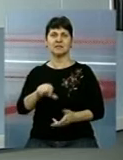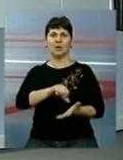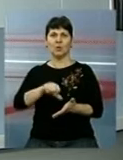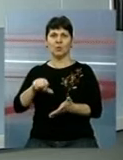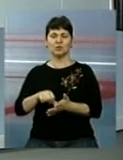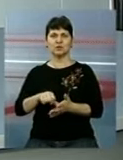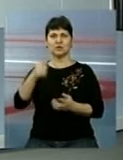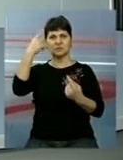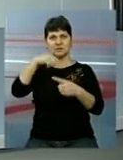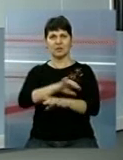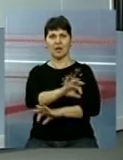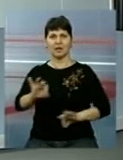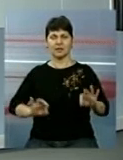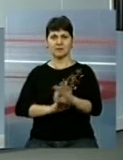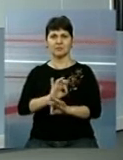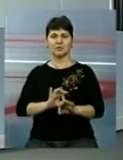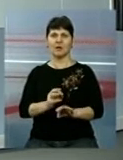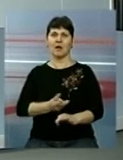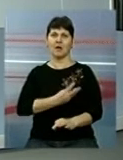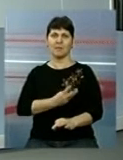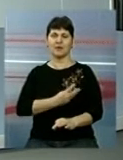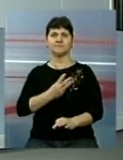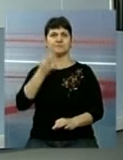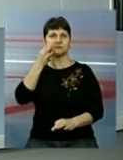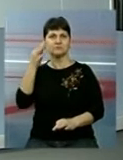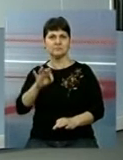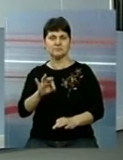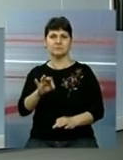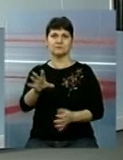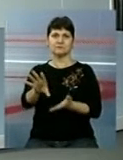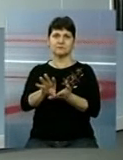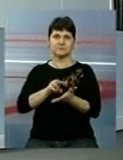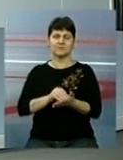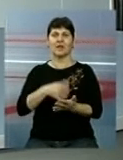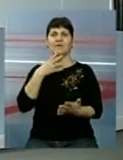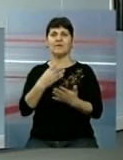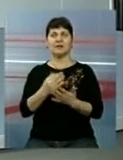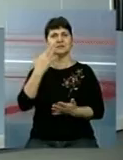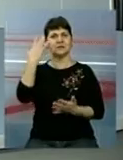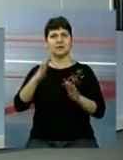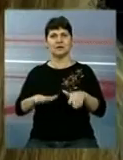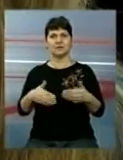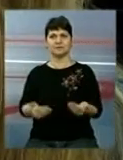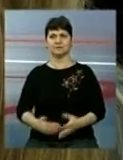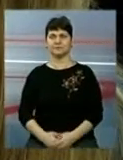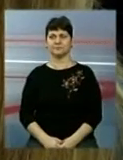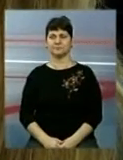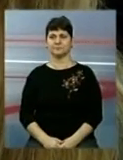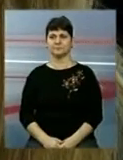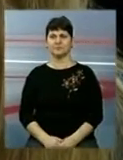вінницькі архітектори-аматори, аби набути професійного досвіду та запропонувати власні ідеї. Проаналізували,